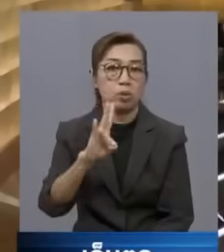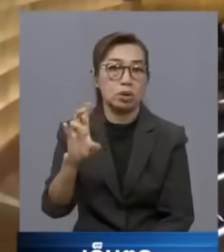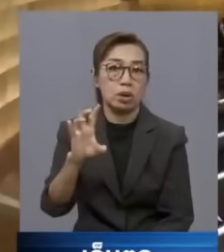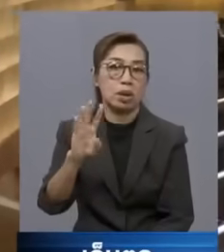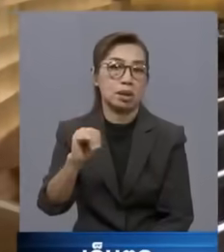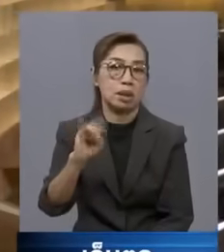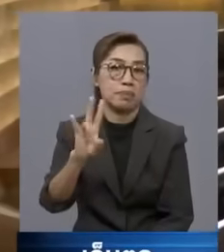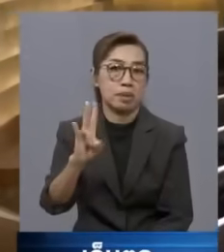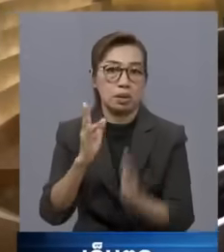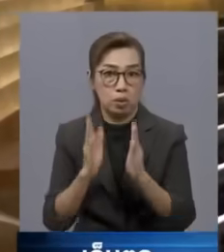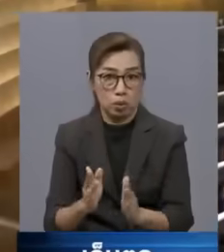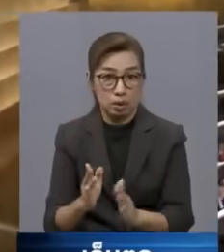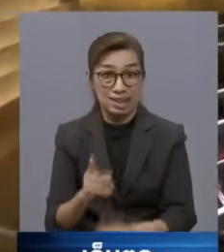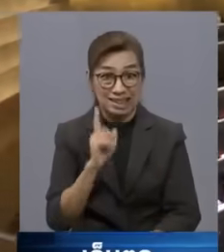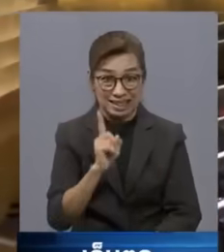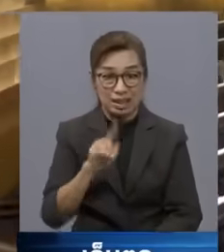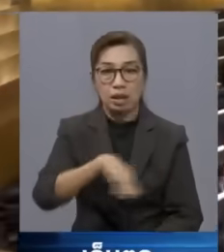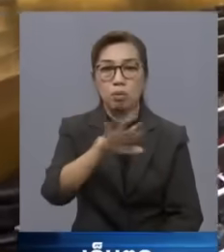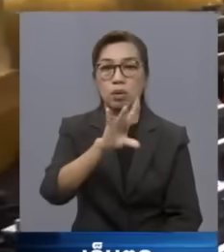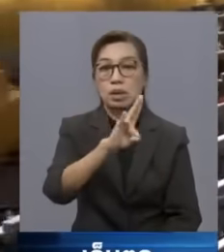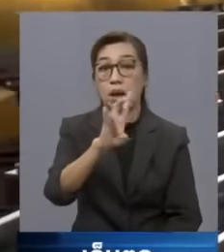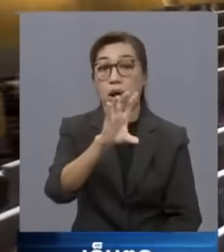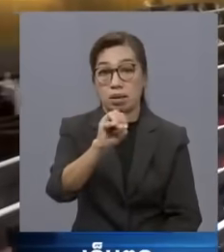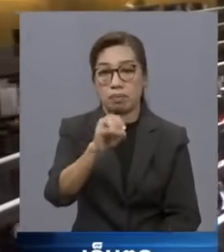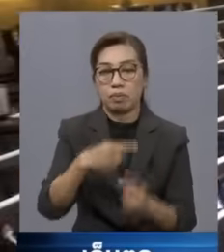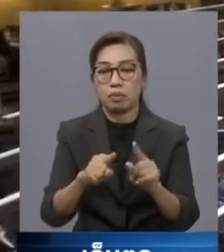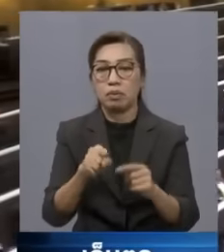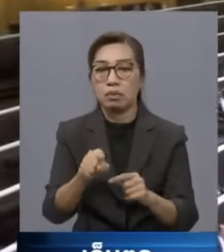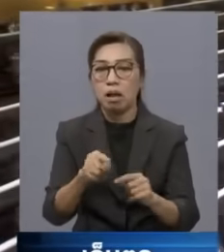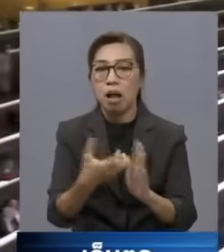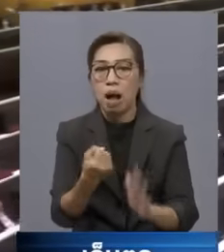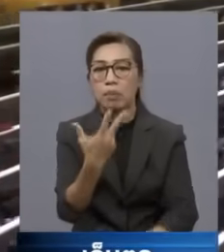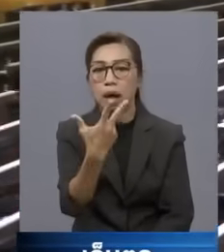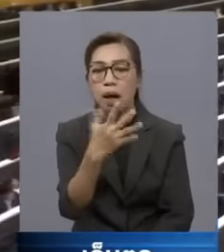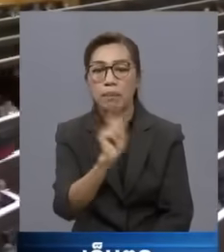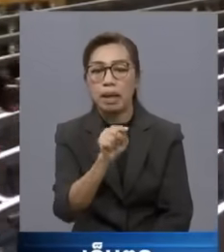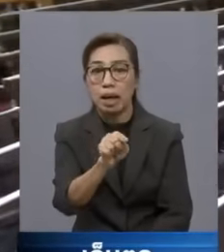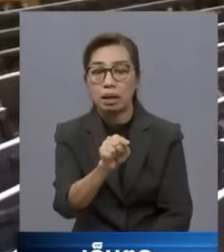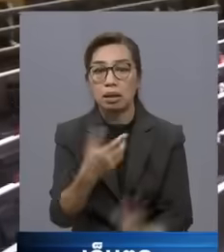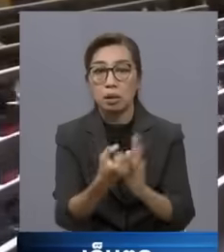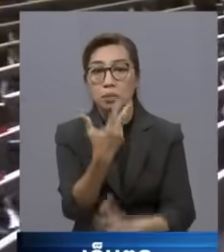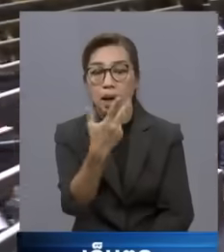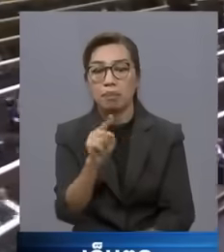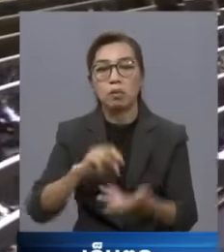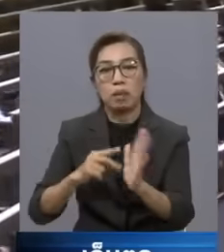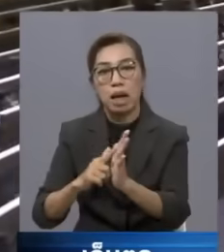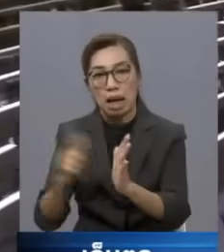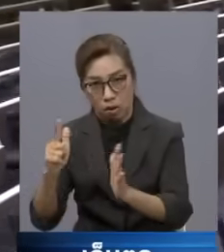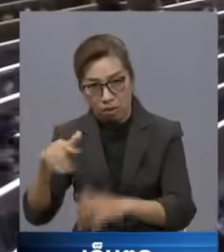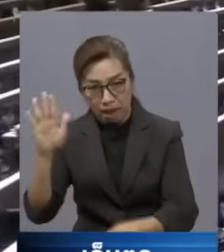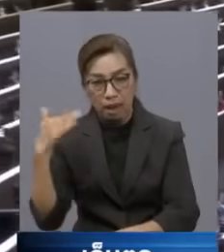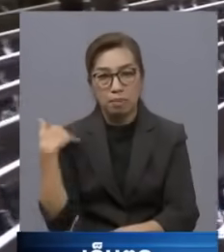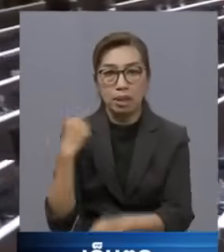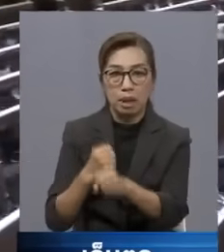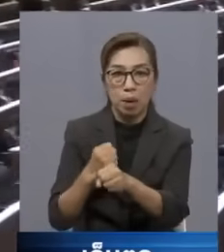747คนจากทั้งหมด 750หายไป 3คนนะครับที่ลาออกและอยู่ระหว่างปฏิบัติ